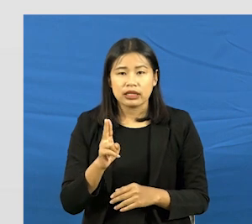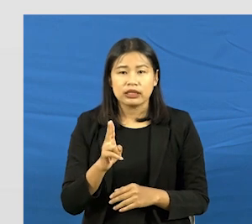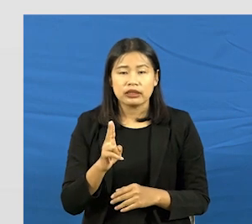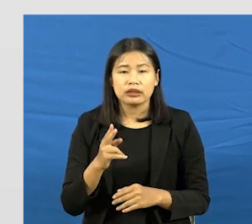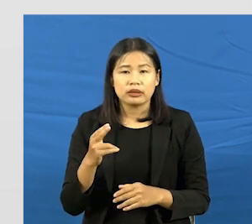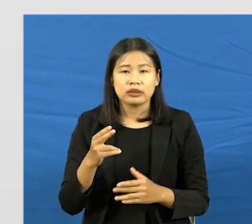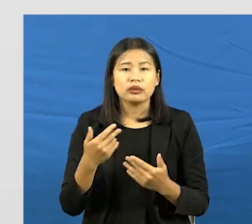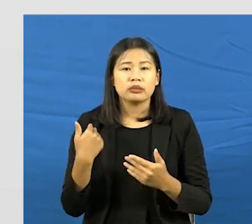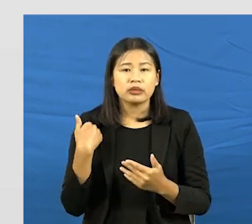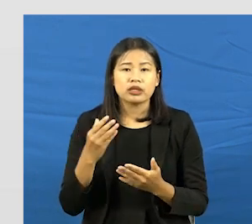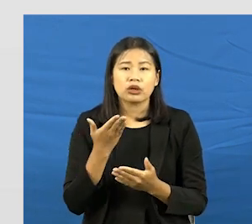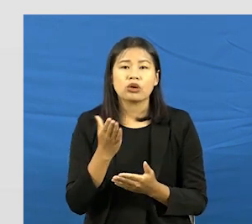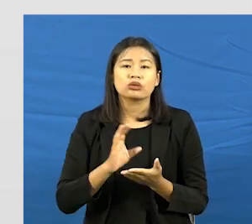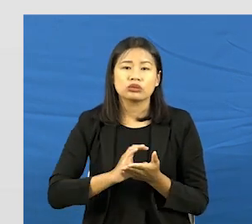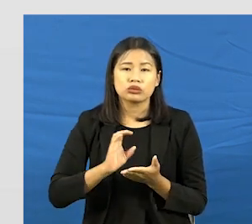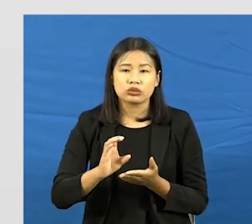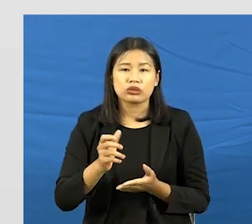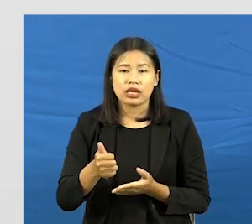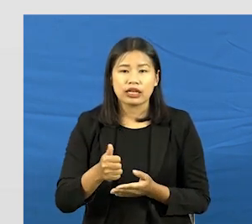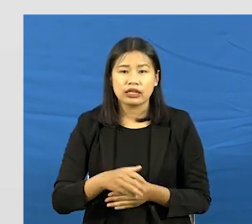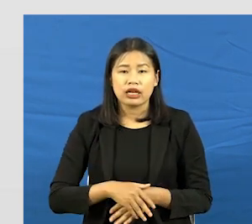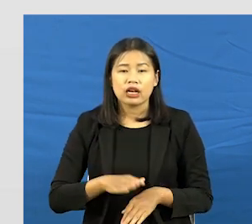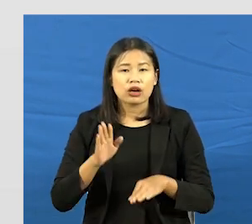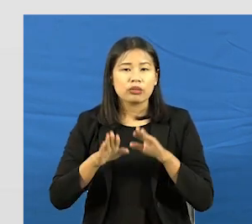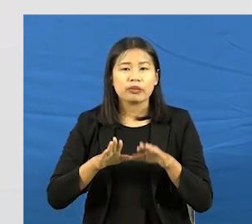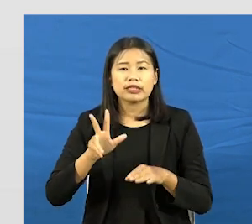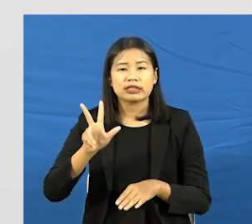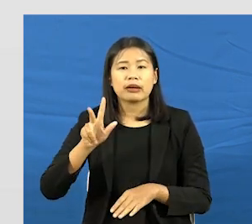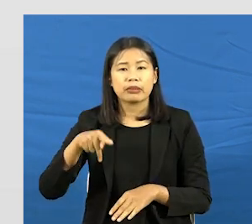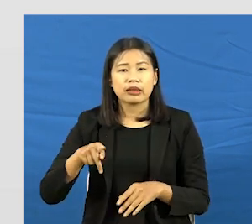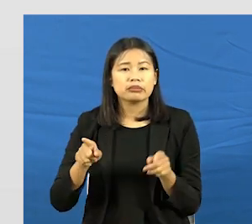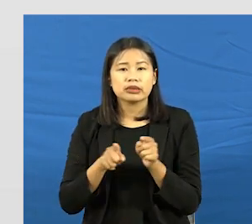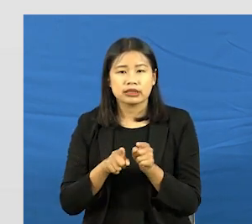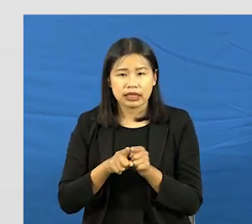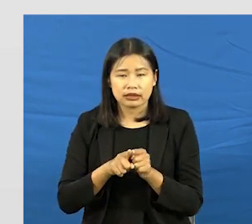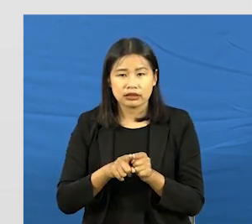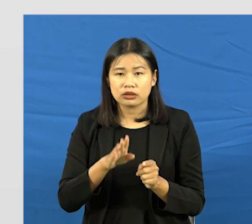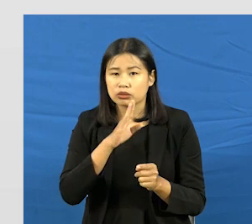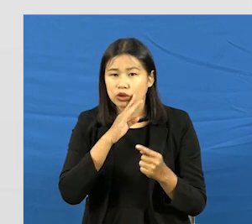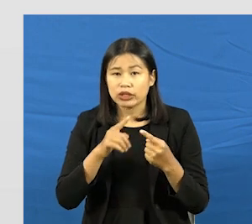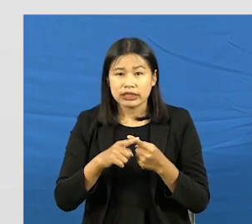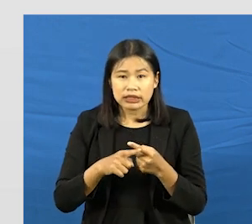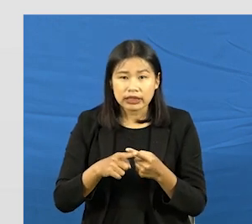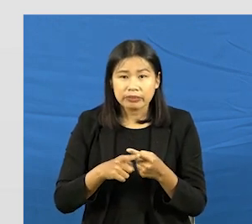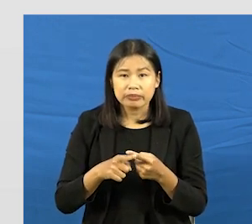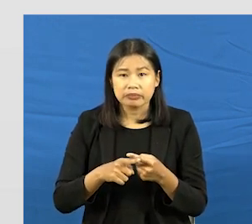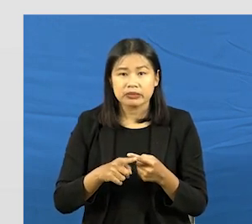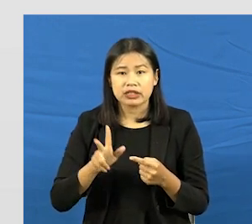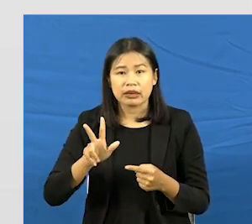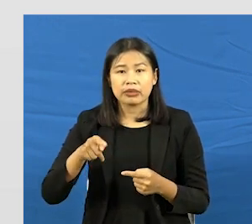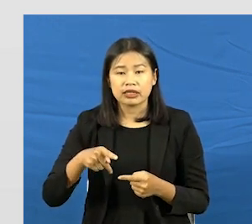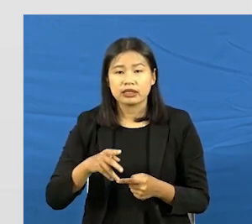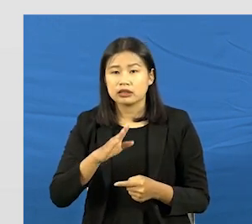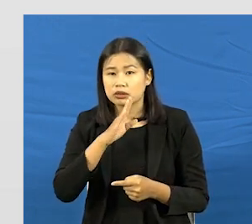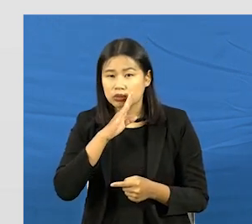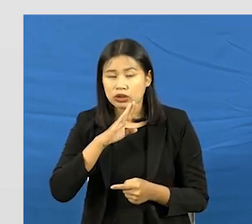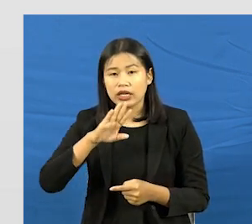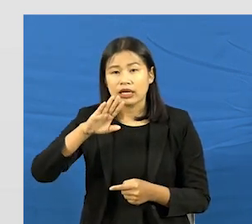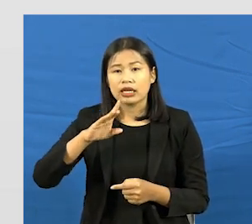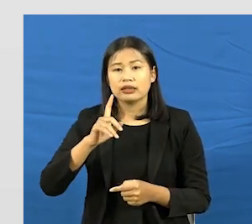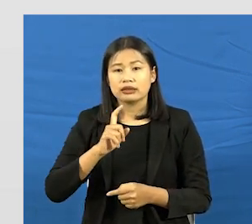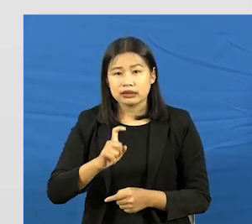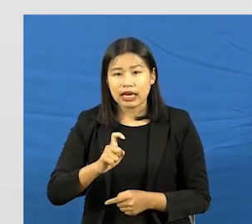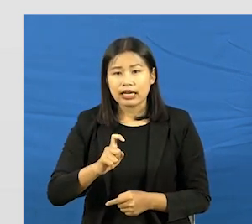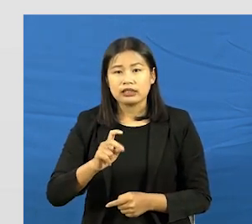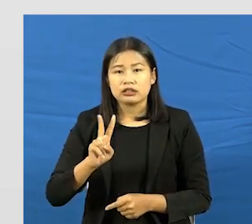ม่เกิน 3,000 บาทเช่นเดียวกันบาดเจ็บนะครับแล้วก็เสียชีวิตก็ 25,000 บาทนะฮะประการต่